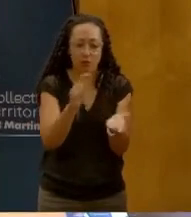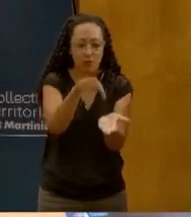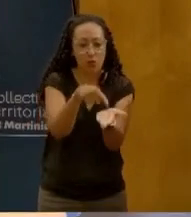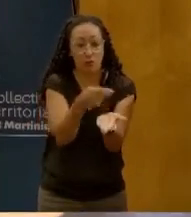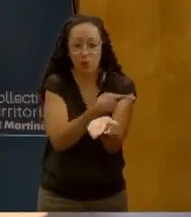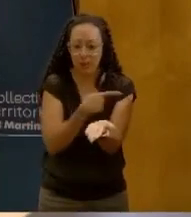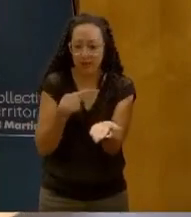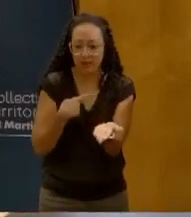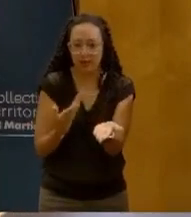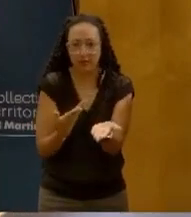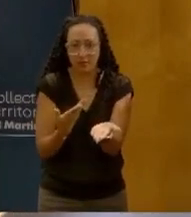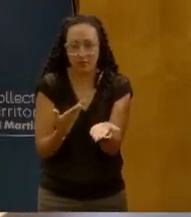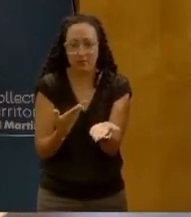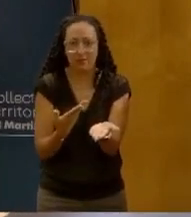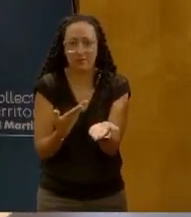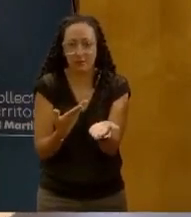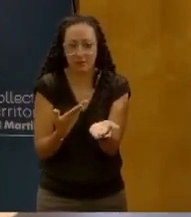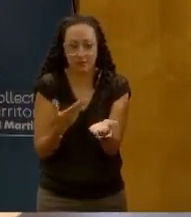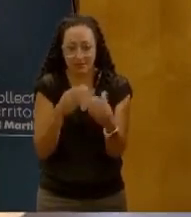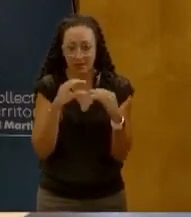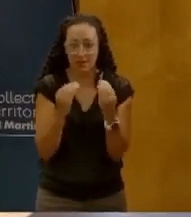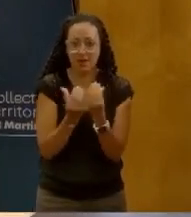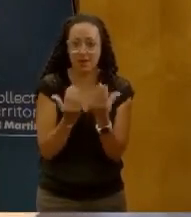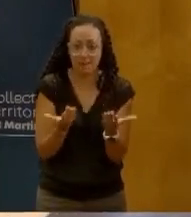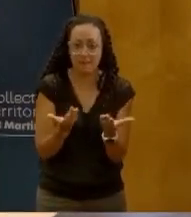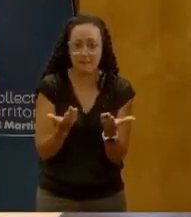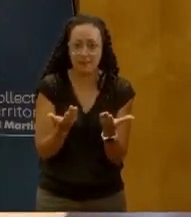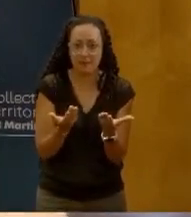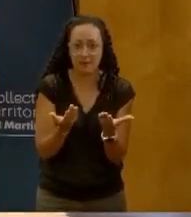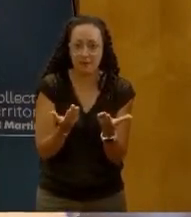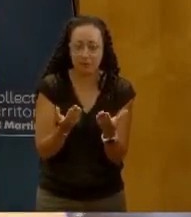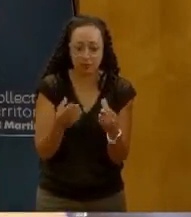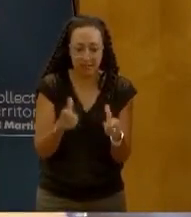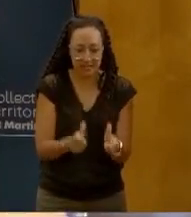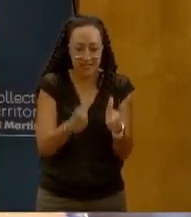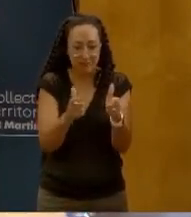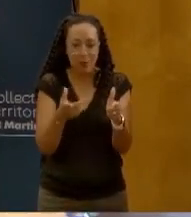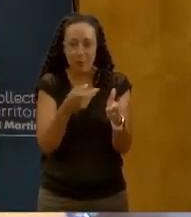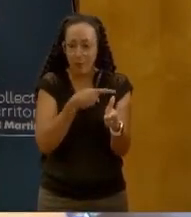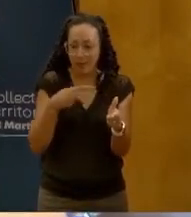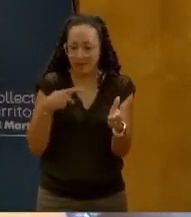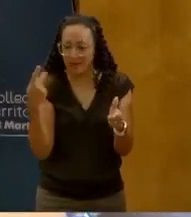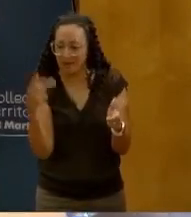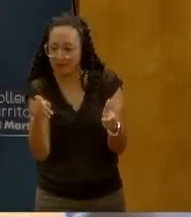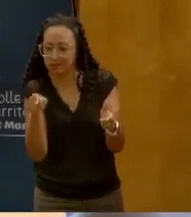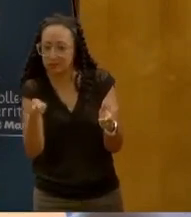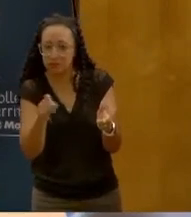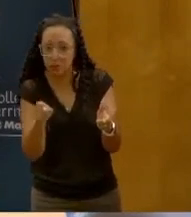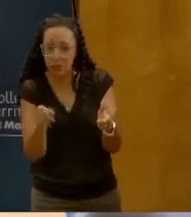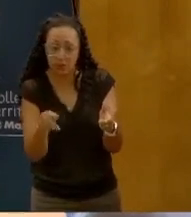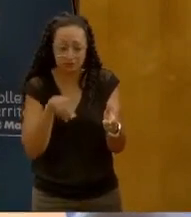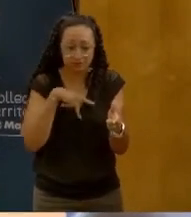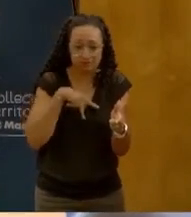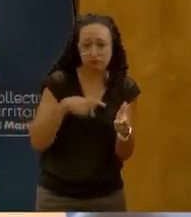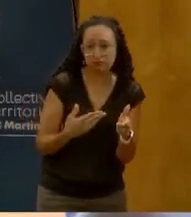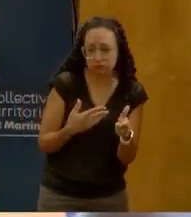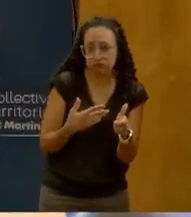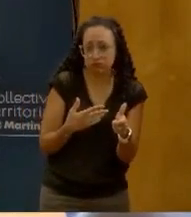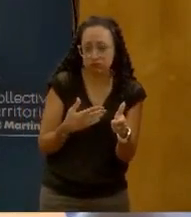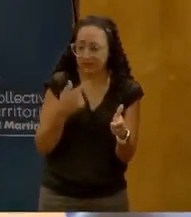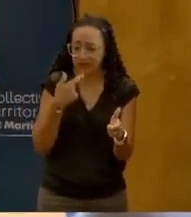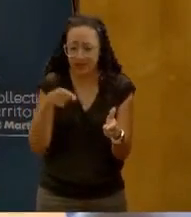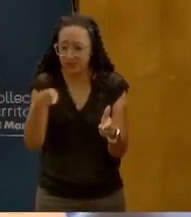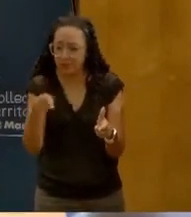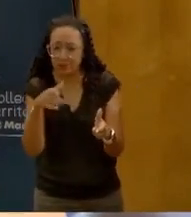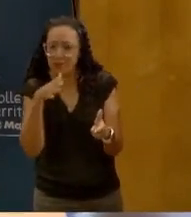c'est l'enrichissement de la collectivité, puisque l'immeuble n'appartient pas au comité cycliste. Donc il ne va pas